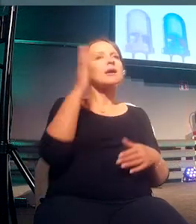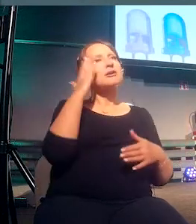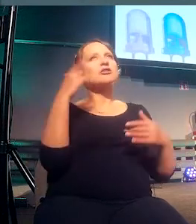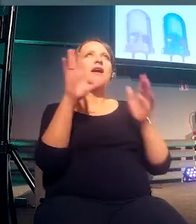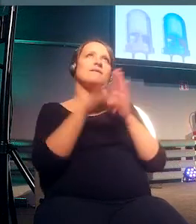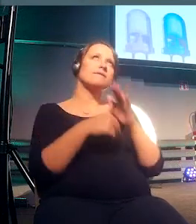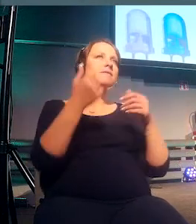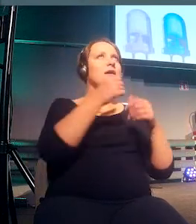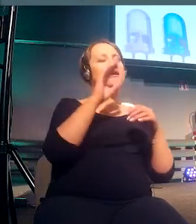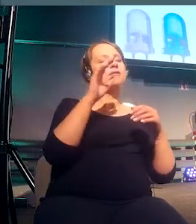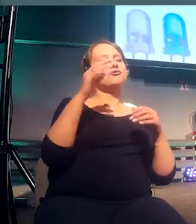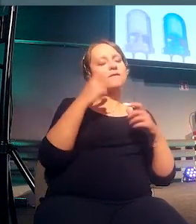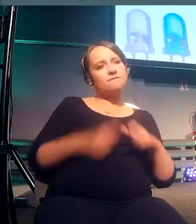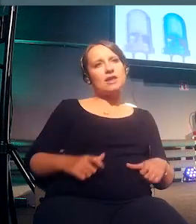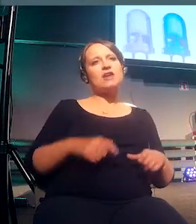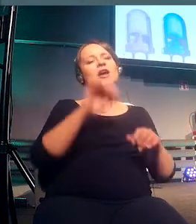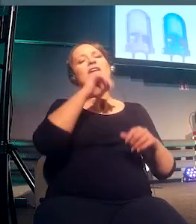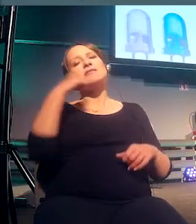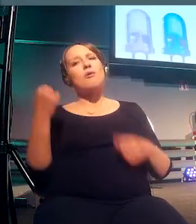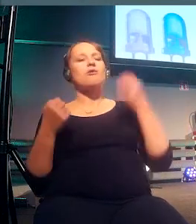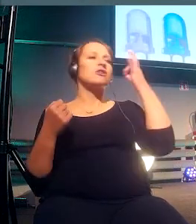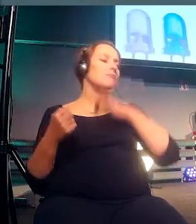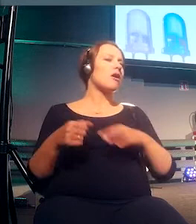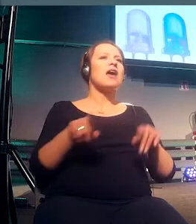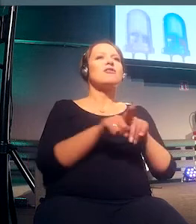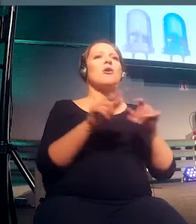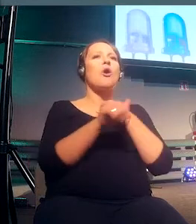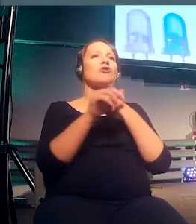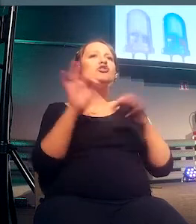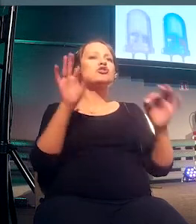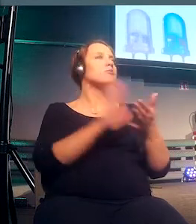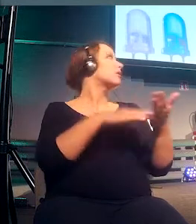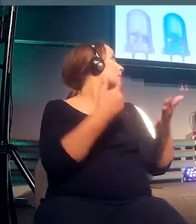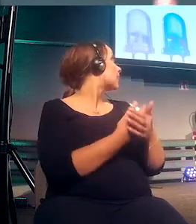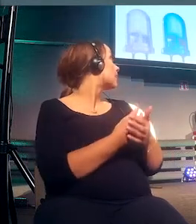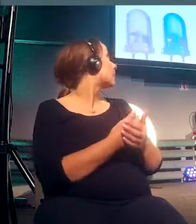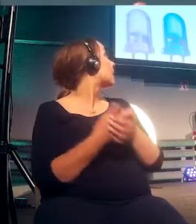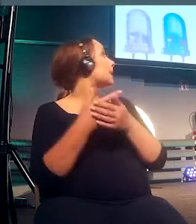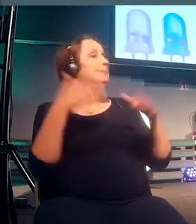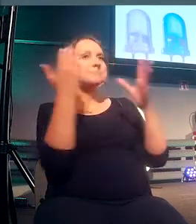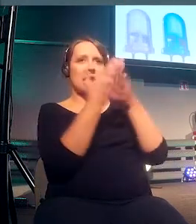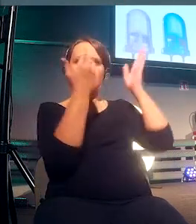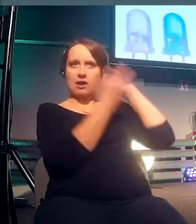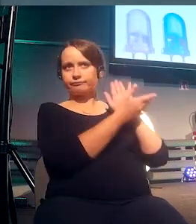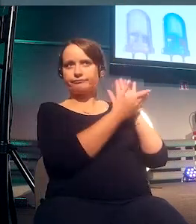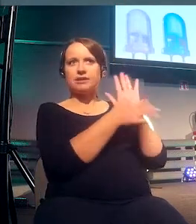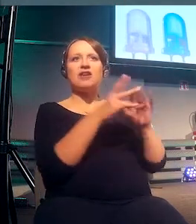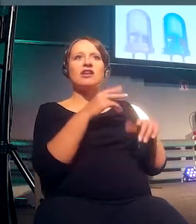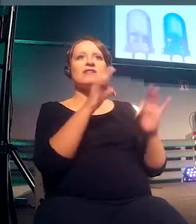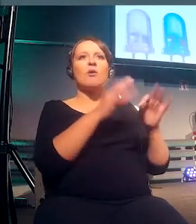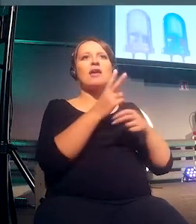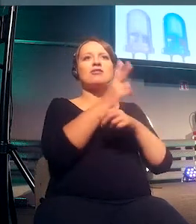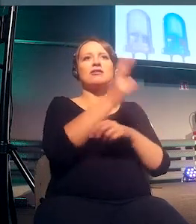młodsi albo starsi, ale też jeżeli chodzi o mindset. Jakby dobrym przykładem jest tu marka Muji, która w Polsce przez swoją niską dostępność